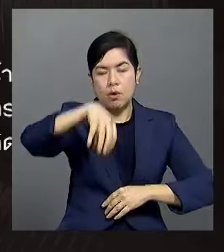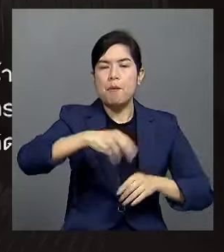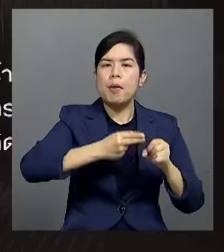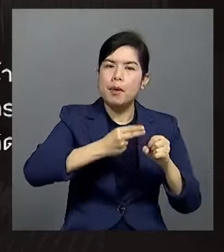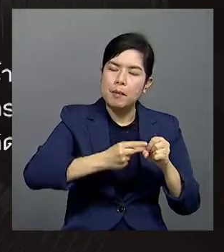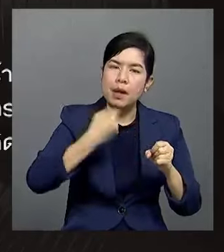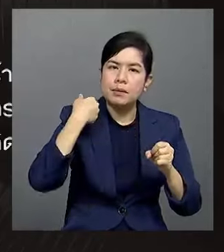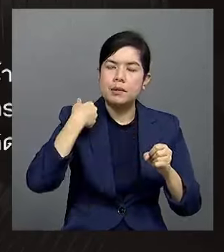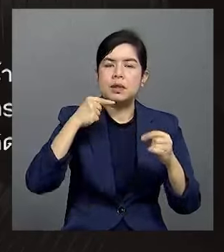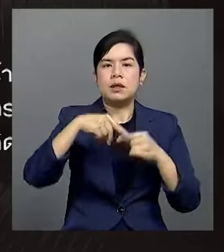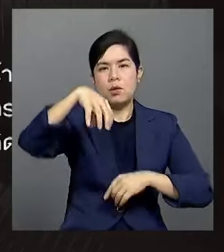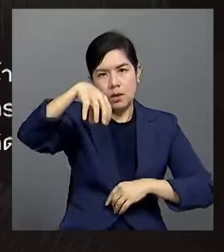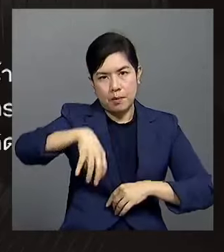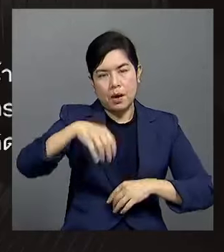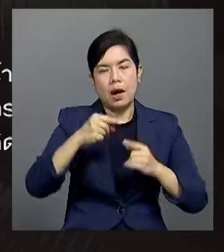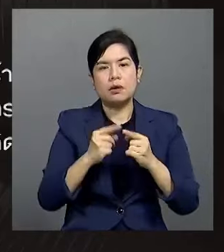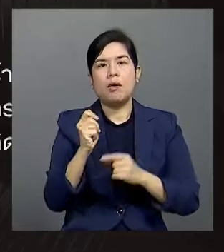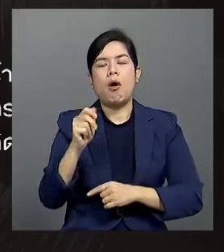งานอปท.